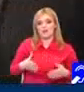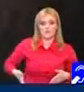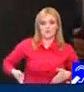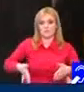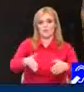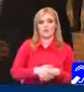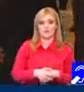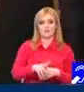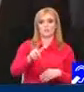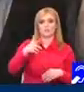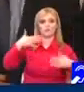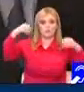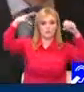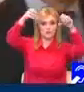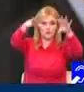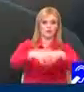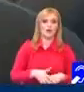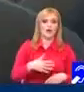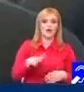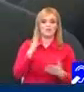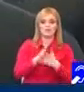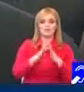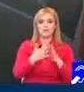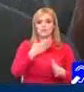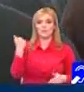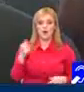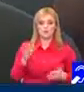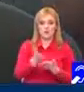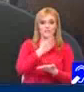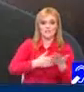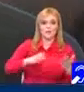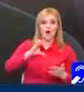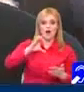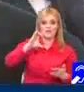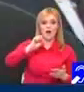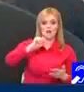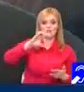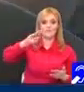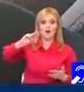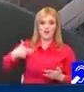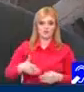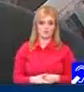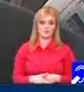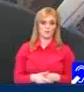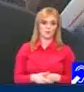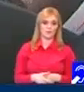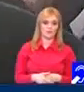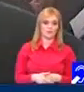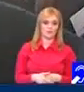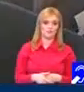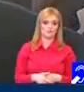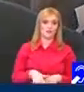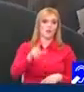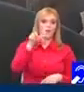un centimetru de asfalt, chiar dacă l-ai căutat cu lumânarea. Locul de muncă a cetățenilor e dorit ca oamenii să